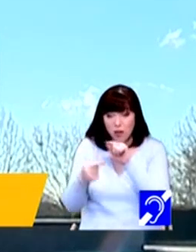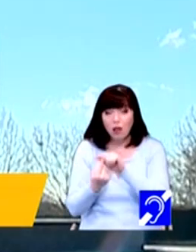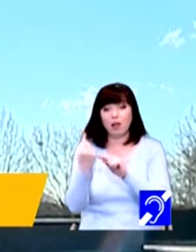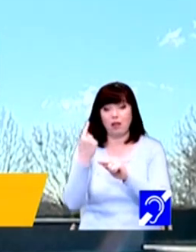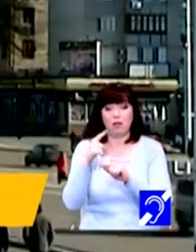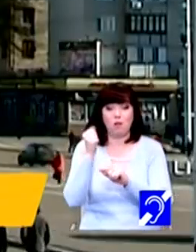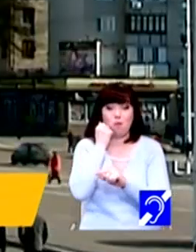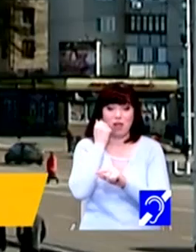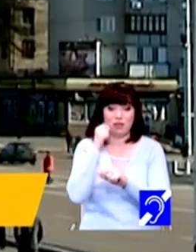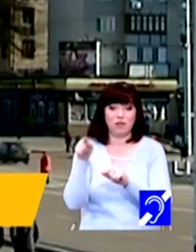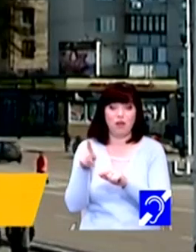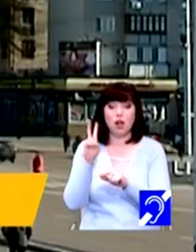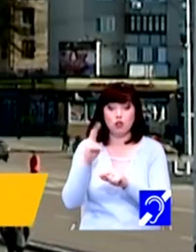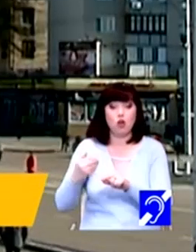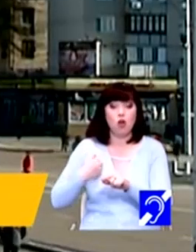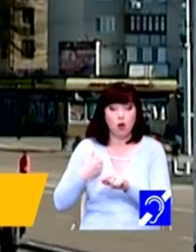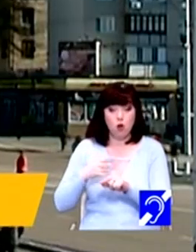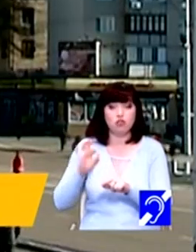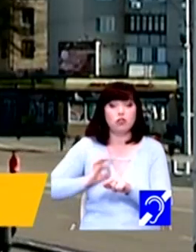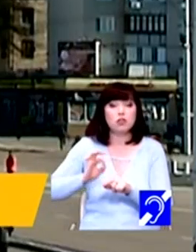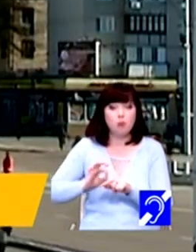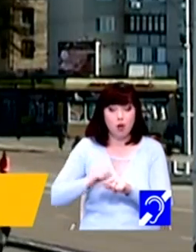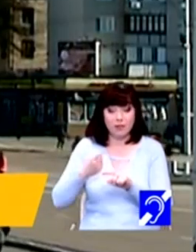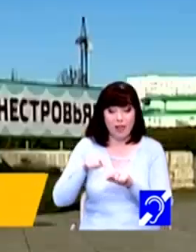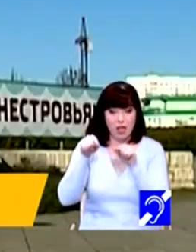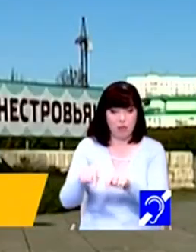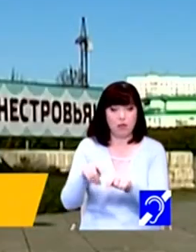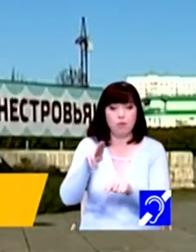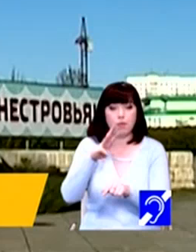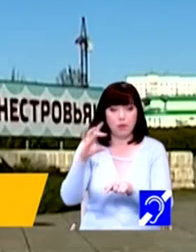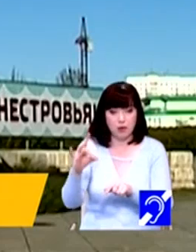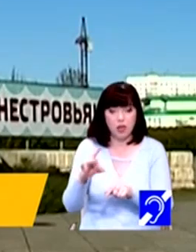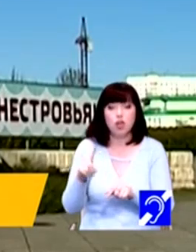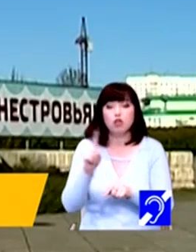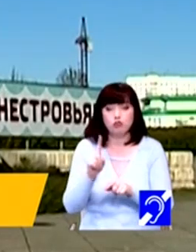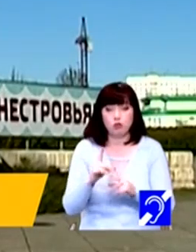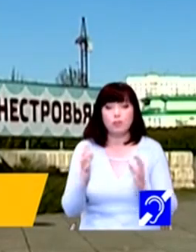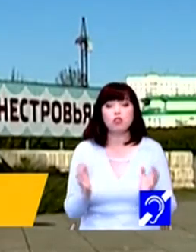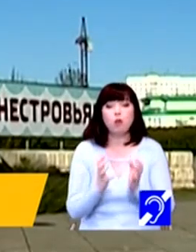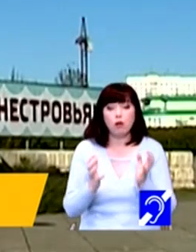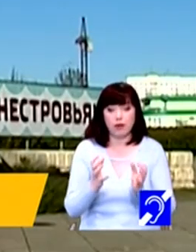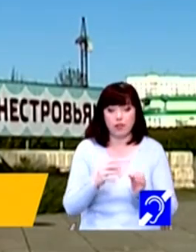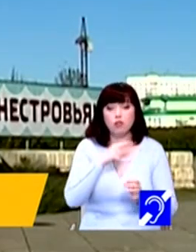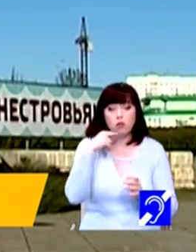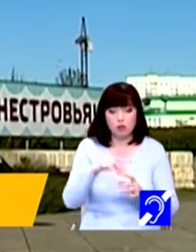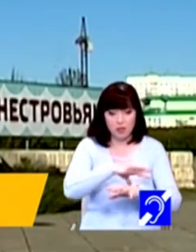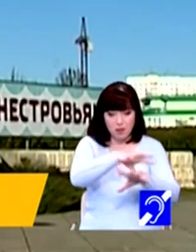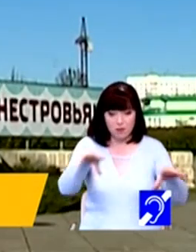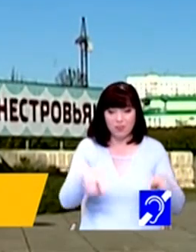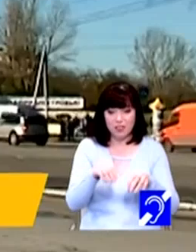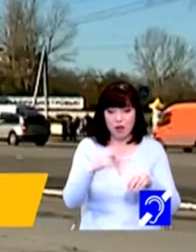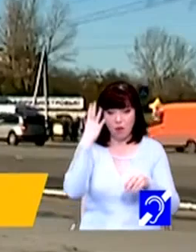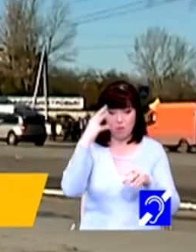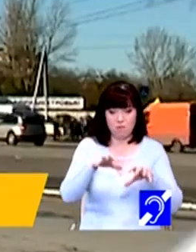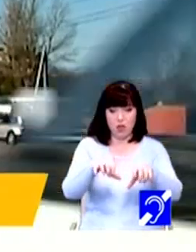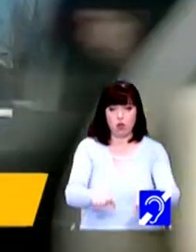de la Kremlin care doresc să folosească acest regim pentru a menține sub control întreaga Republica